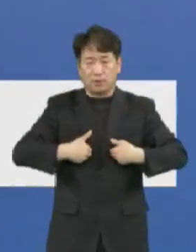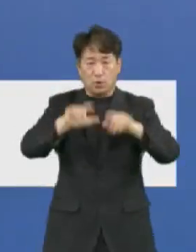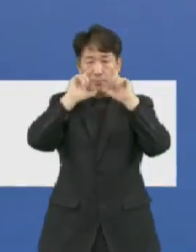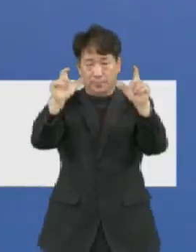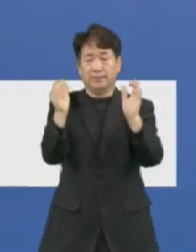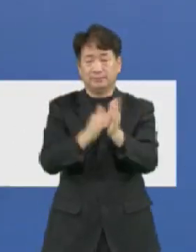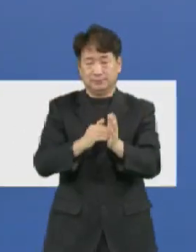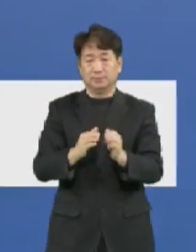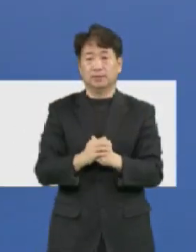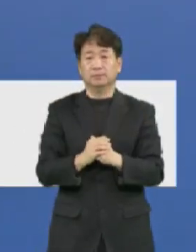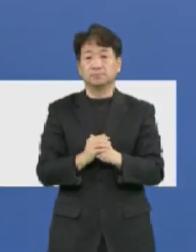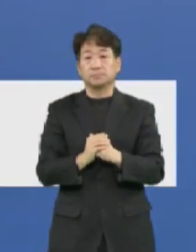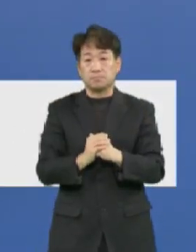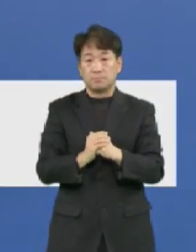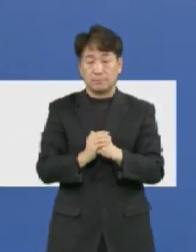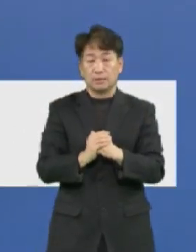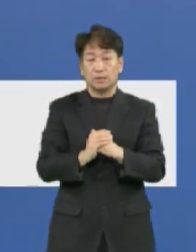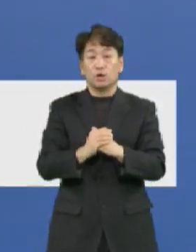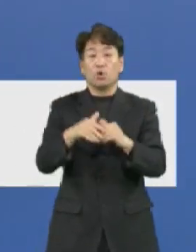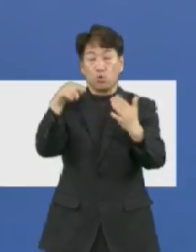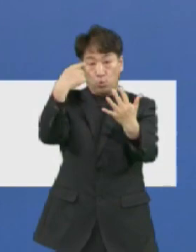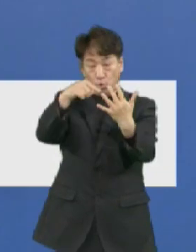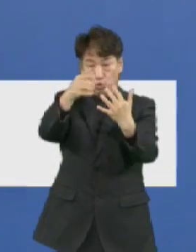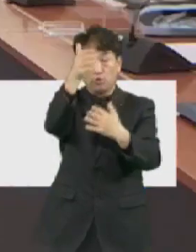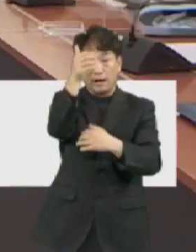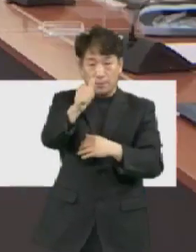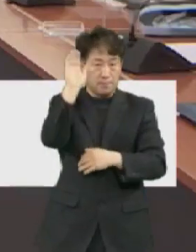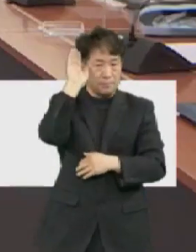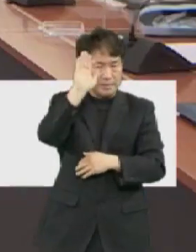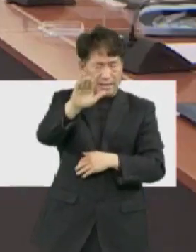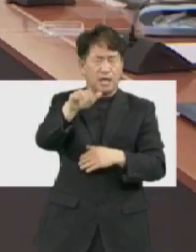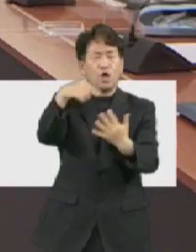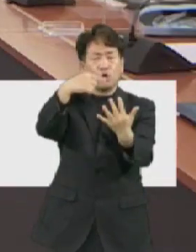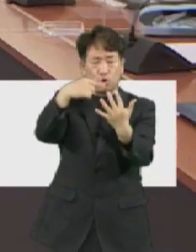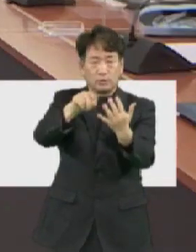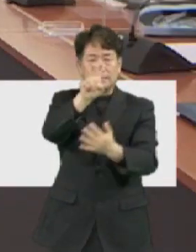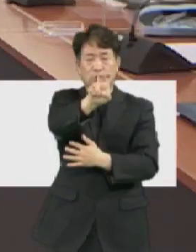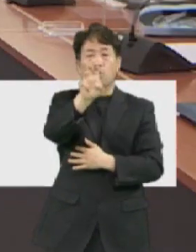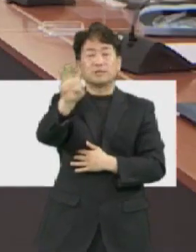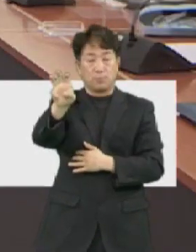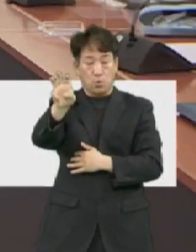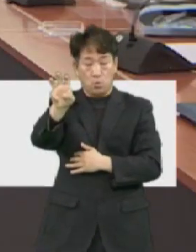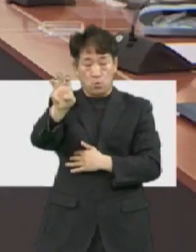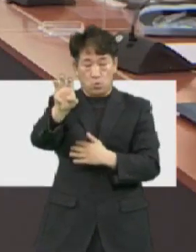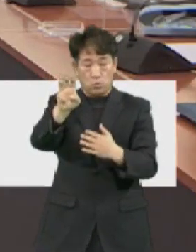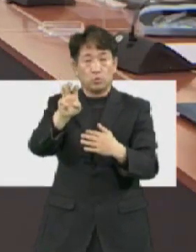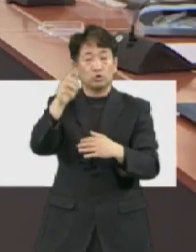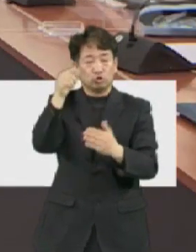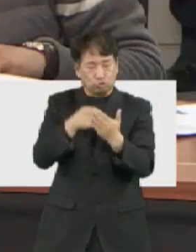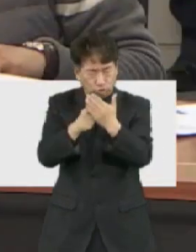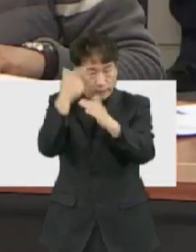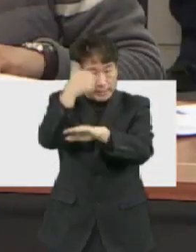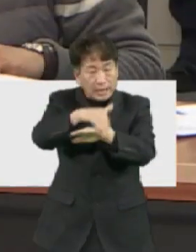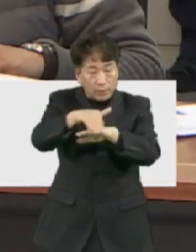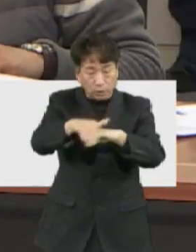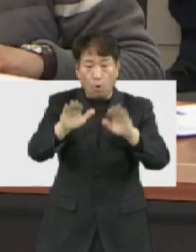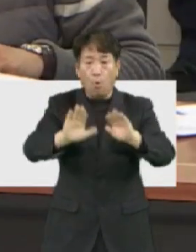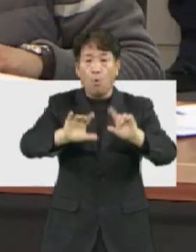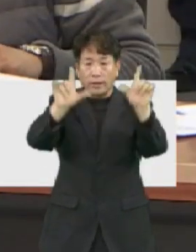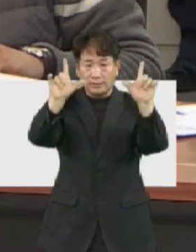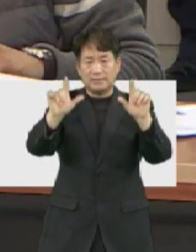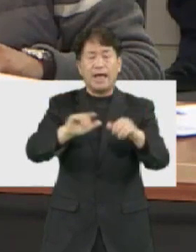선언했습니다 김 교육감은 오늘 미래교육 2030 추진계획 기자회견에서 우리는 학생들의 다양한